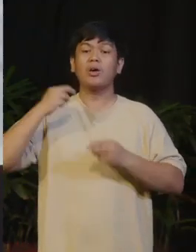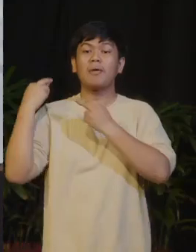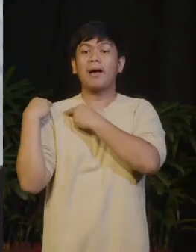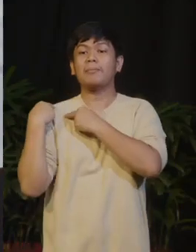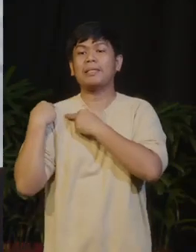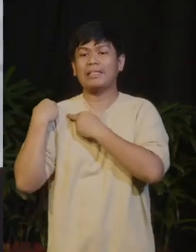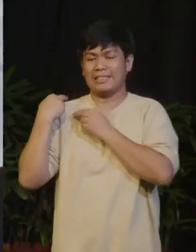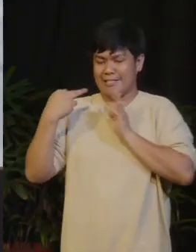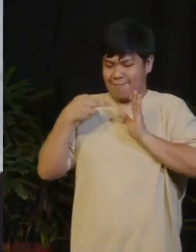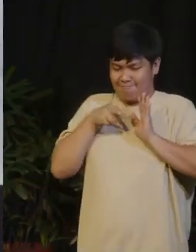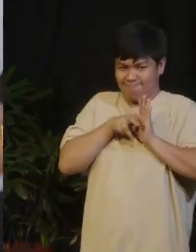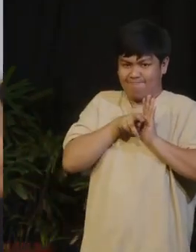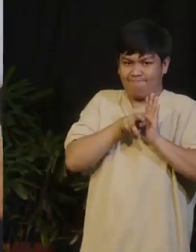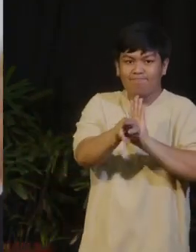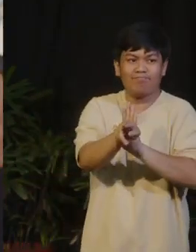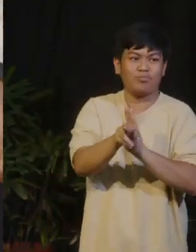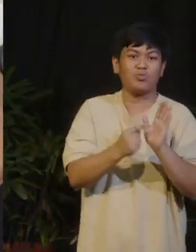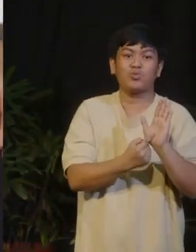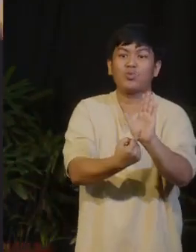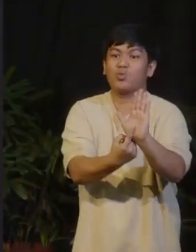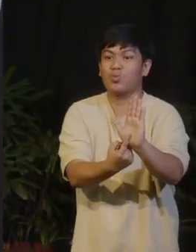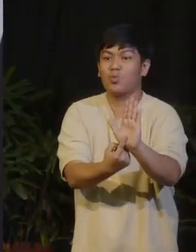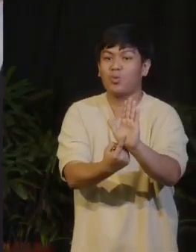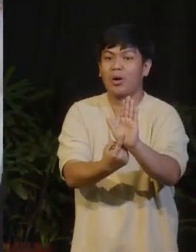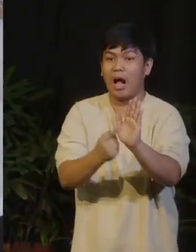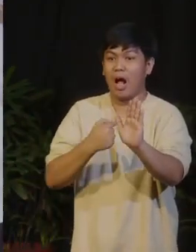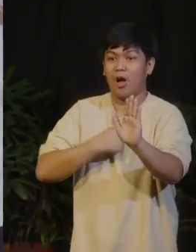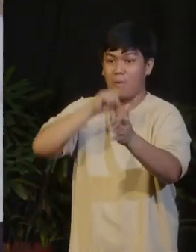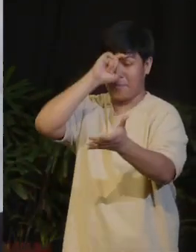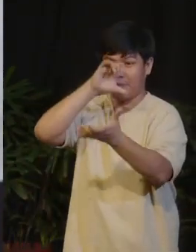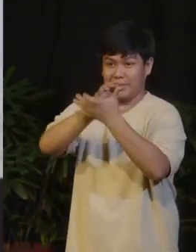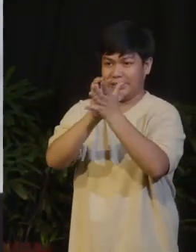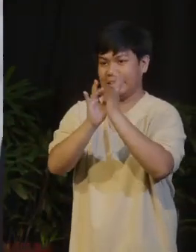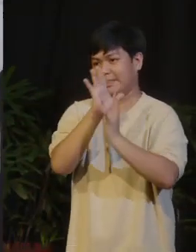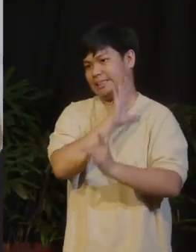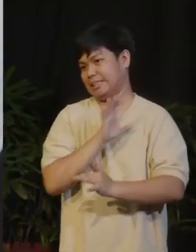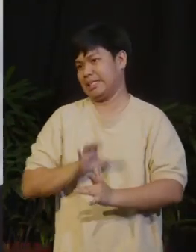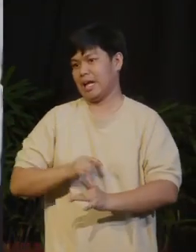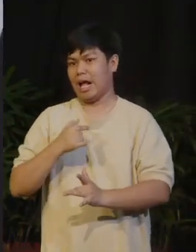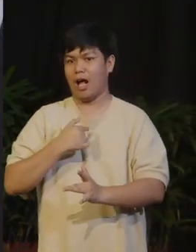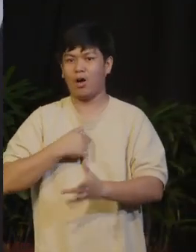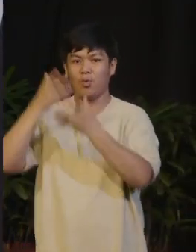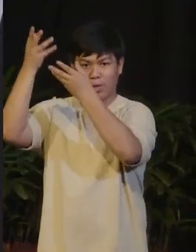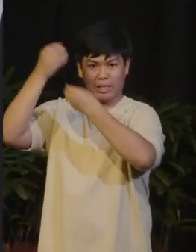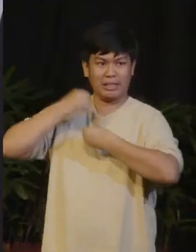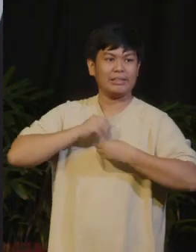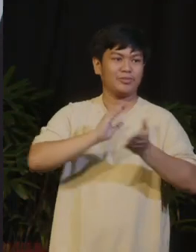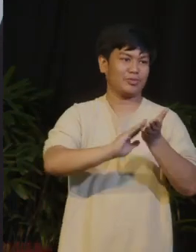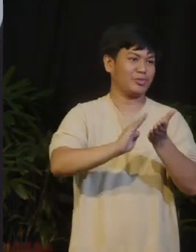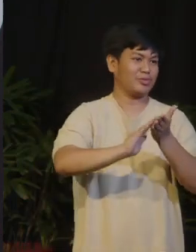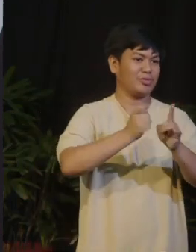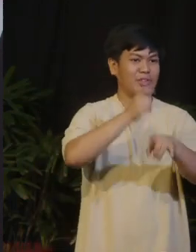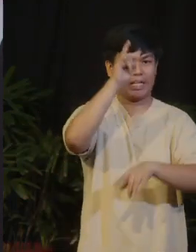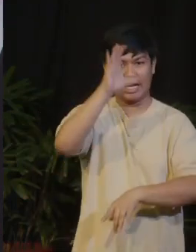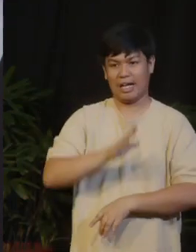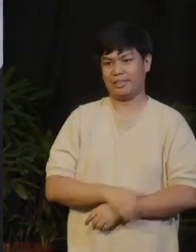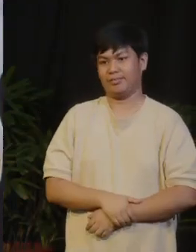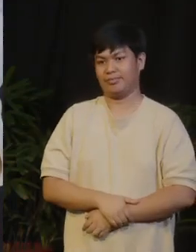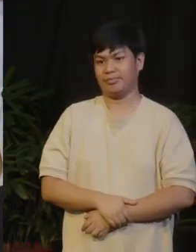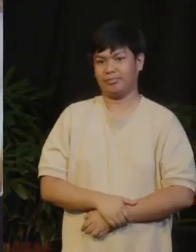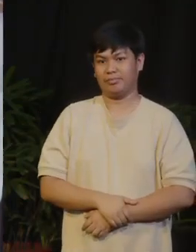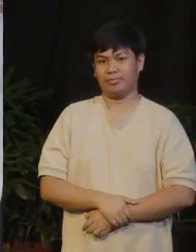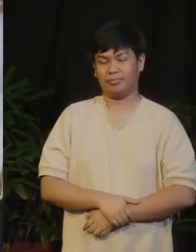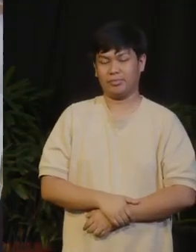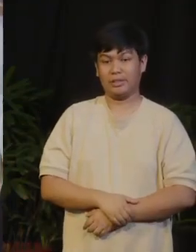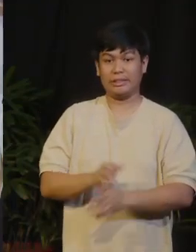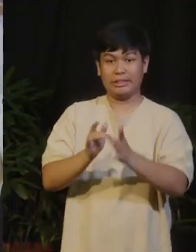High. Pangalawa, hindi ito yung posisyonal na kapatawaran na tinubos na ni Kristo